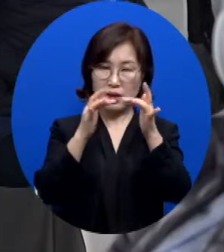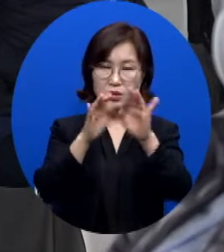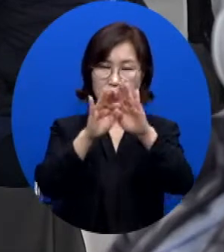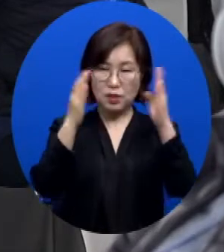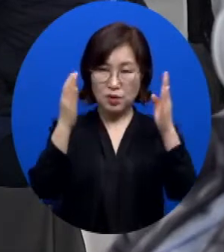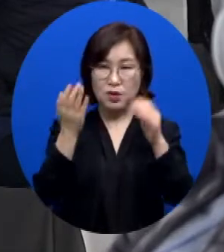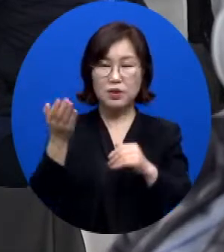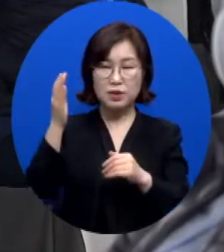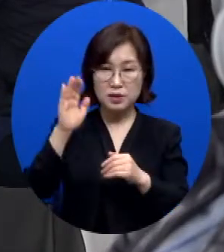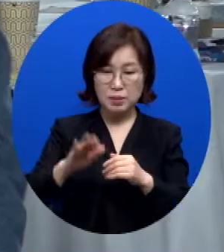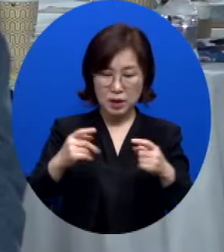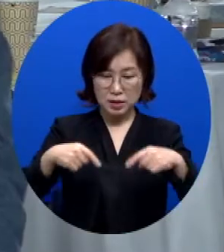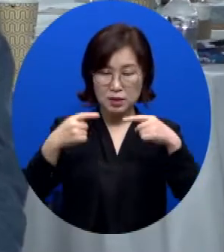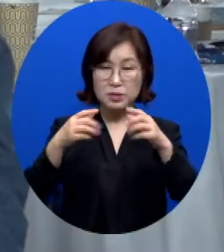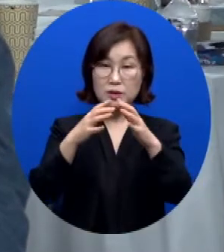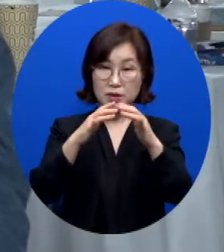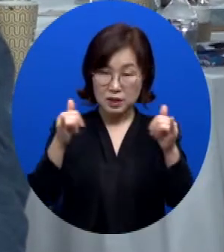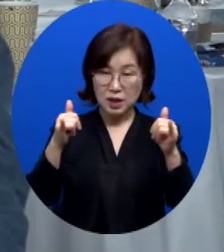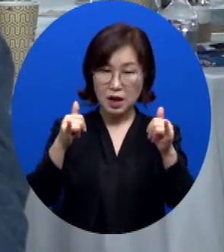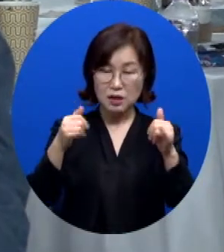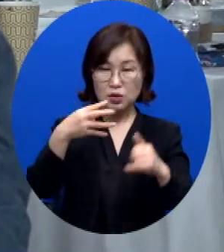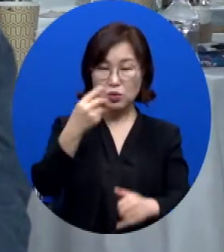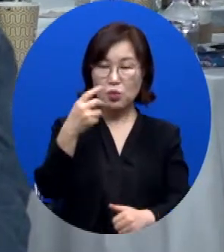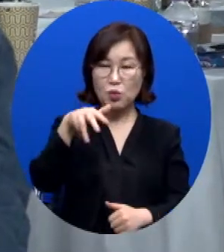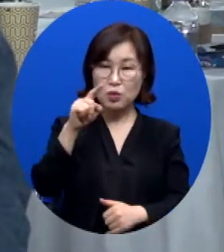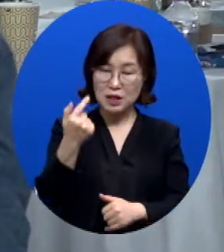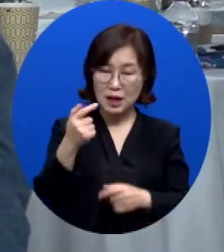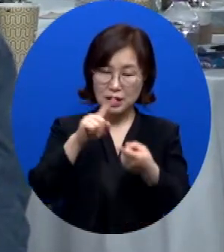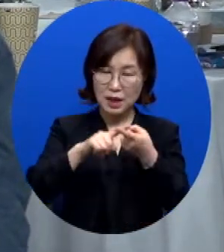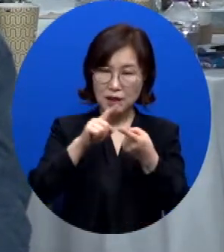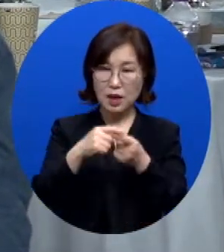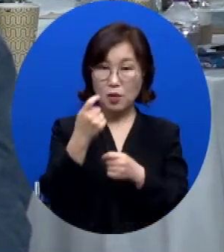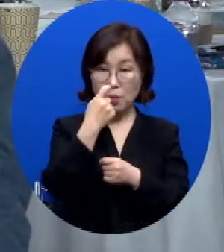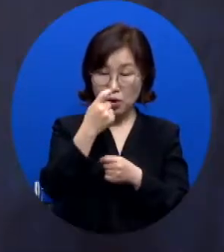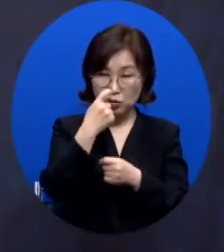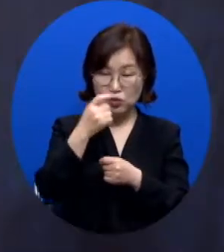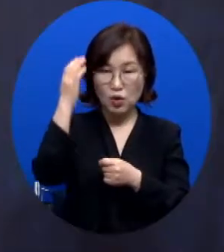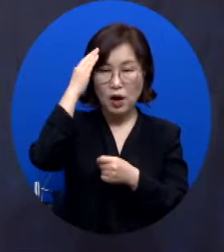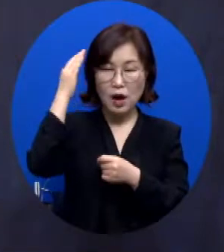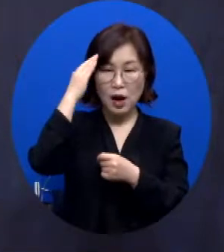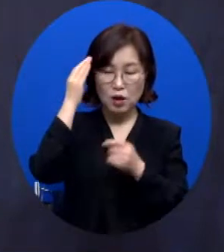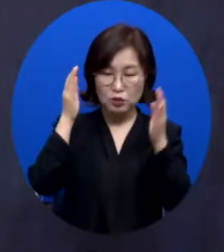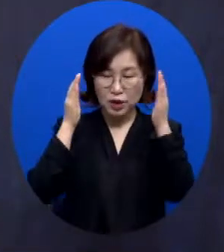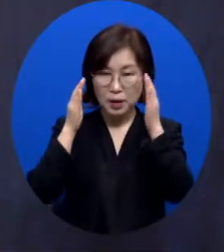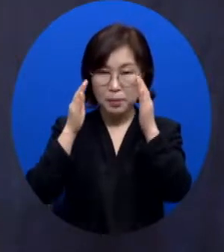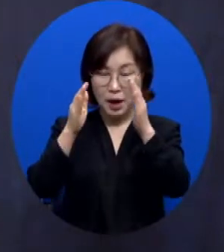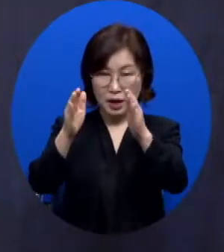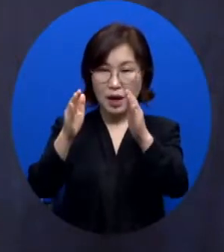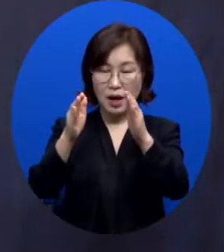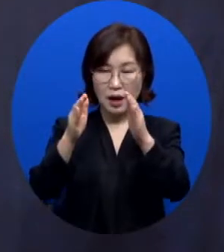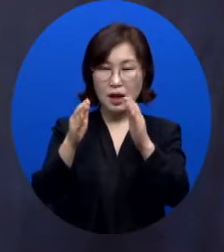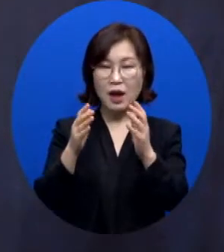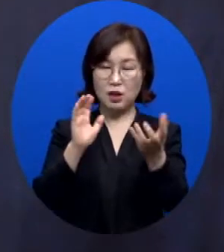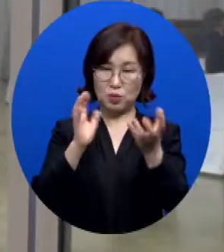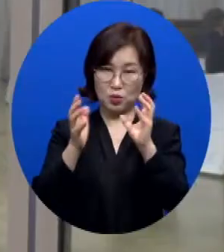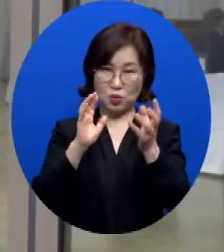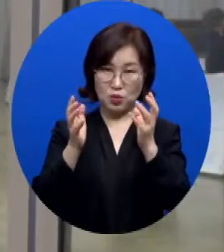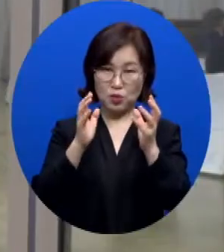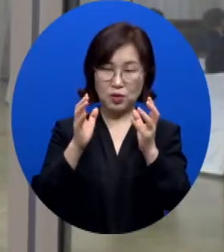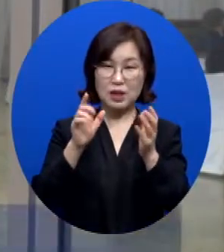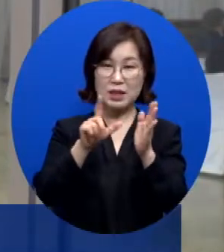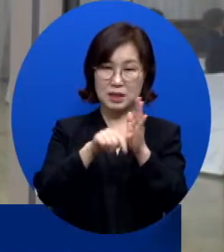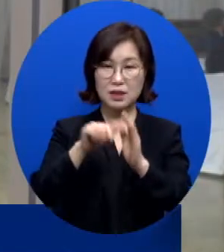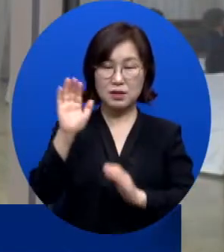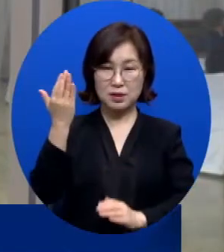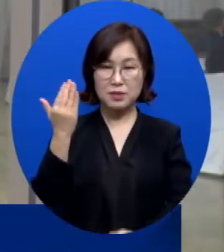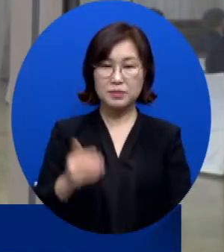진행됐지만 참석자들은 로잔 정신에 대해 공부하며 한국 교회가 나가야 할 방향에 대해 진지하게 고민하는 시간을 가졌습니다.